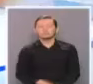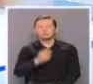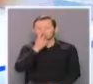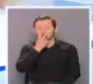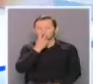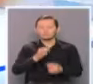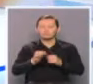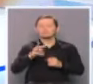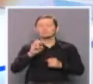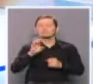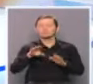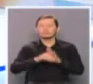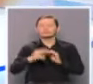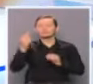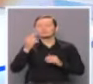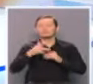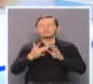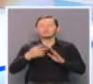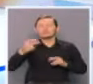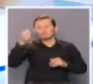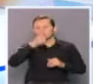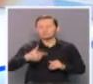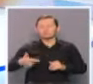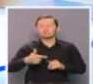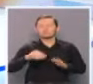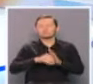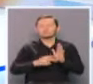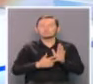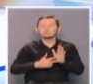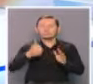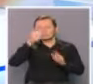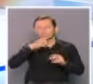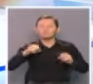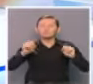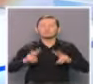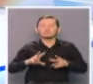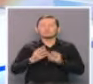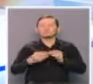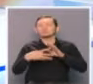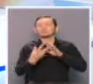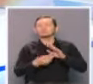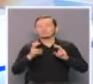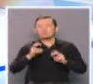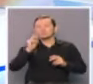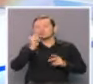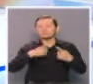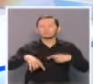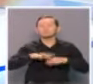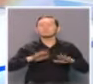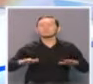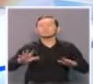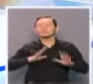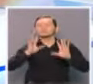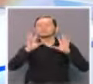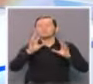Мақат ауданында Астана қаласының 20 жылдығы мен Атырау облысының 80 жылдығына арналған волейболдан ерлер арасында жарыс өтті.